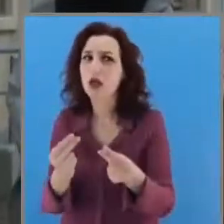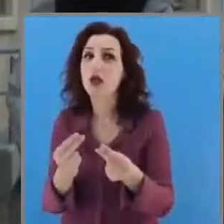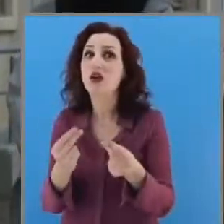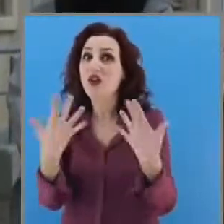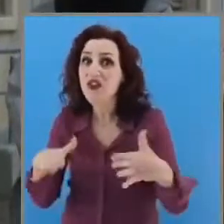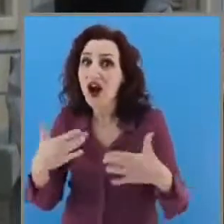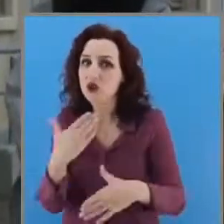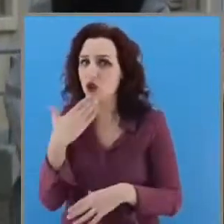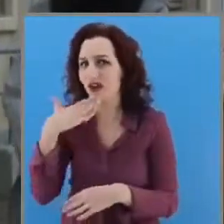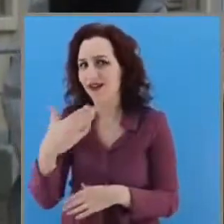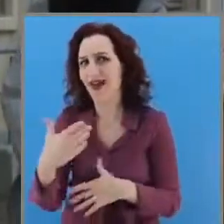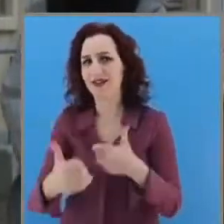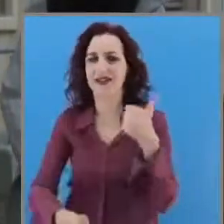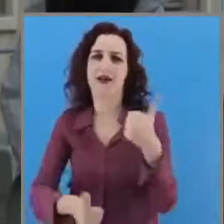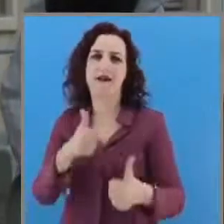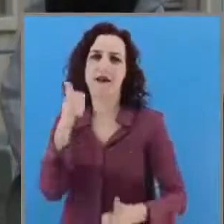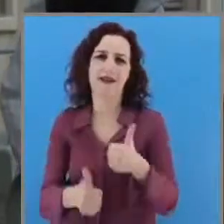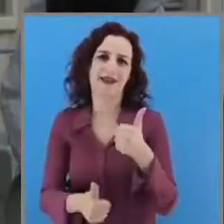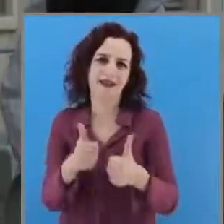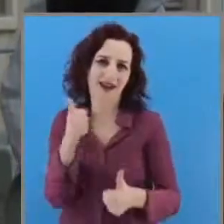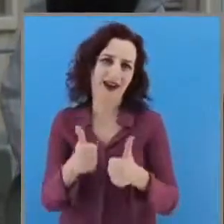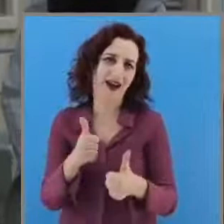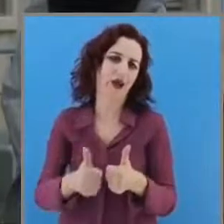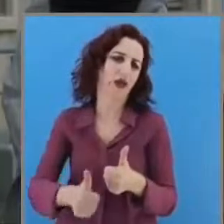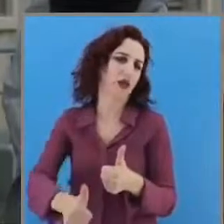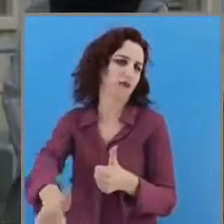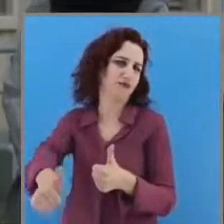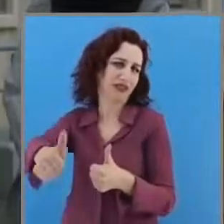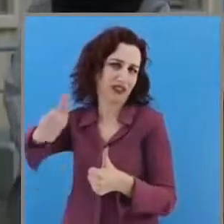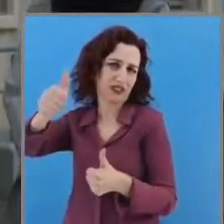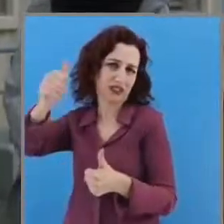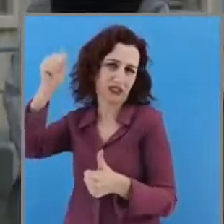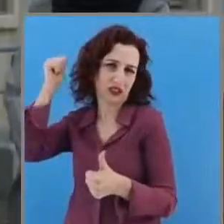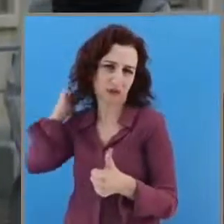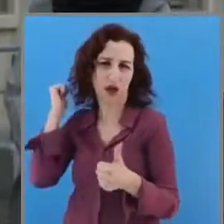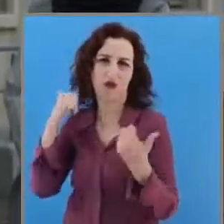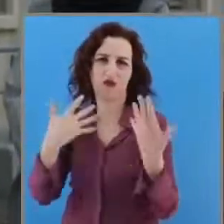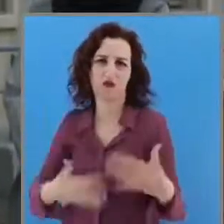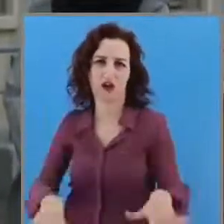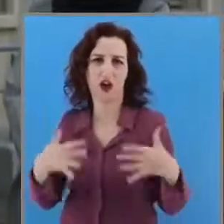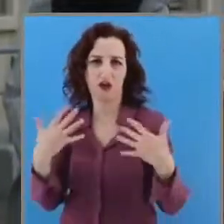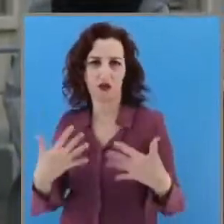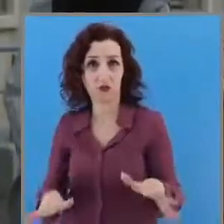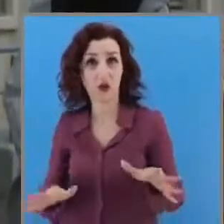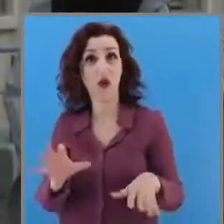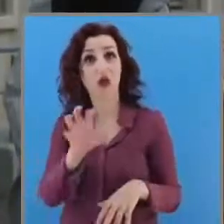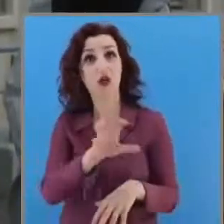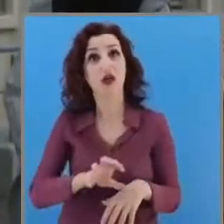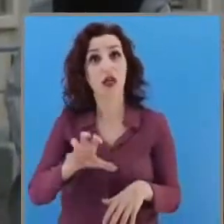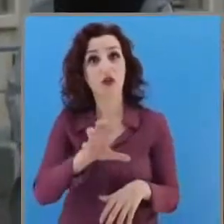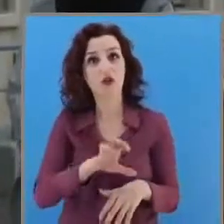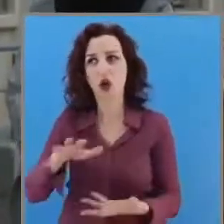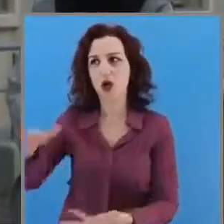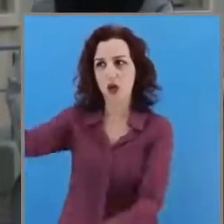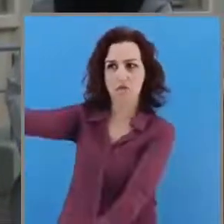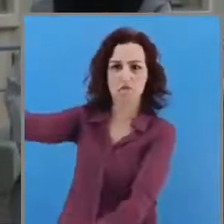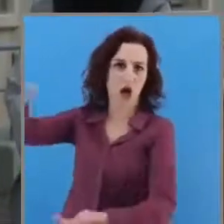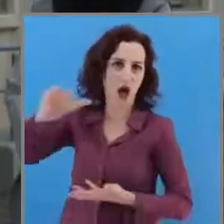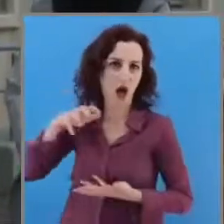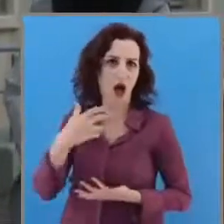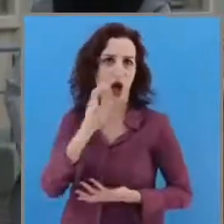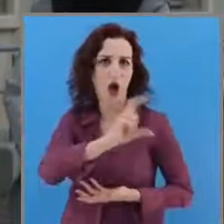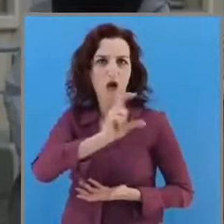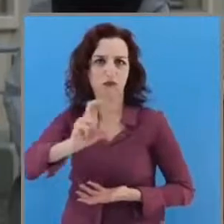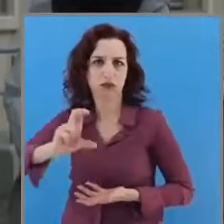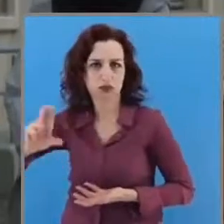una gara fatta molto in anticipo, che ha dotato la regione di una dose sufficiente di vaccini, e a uno